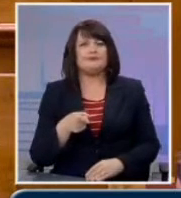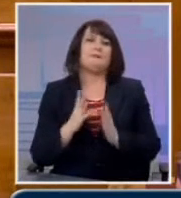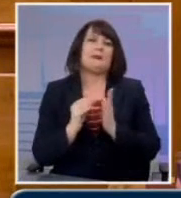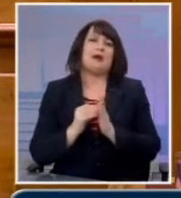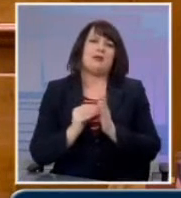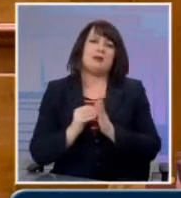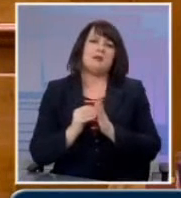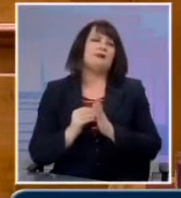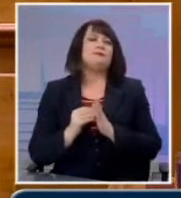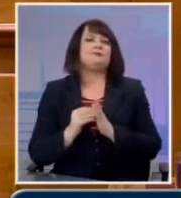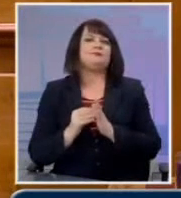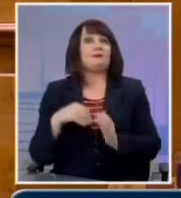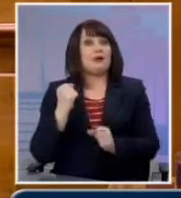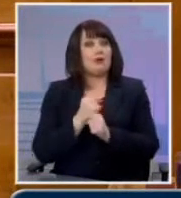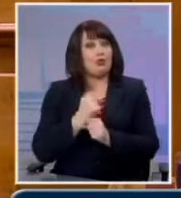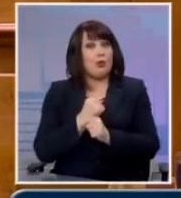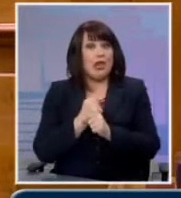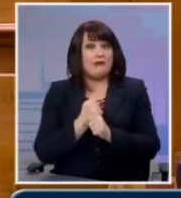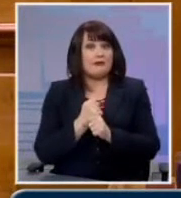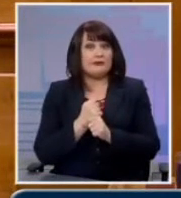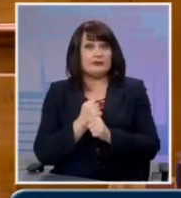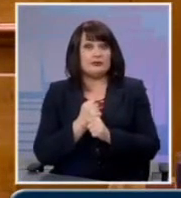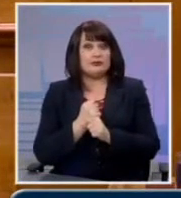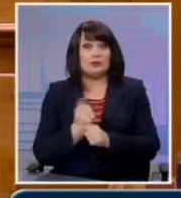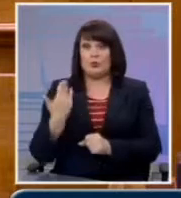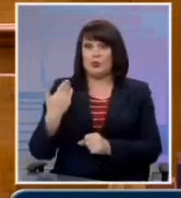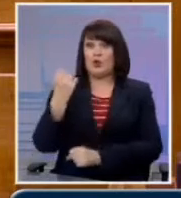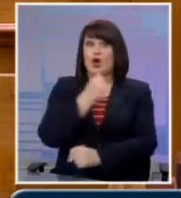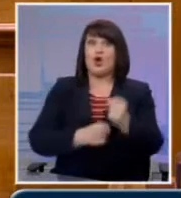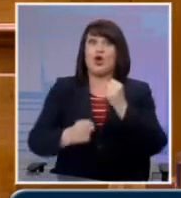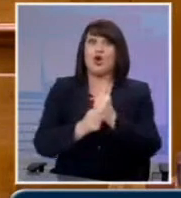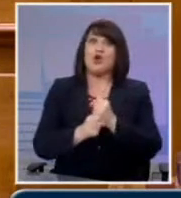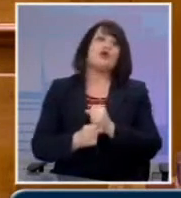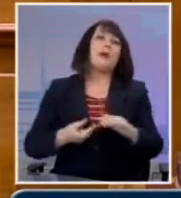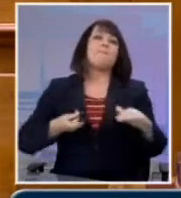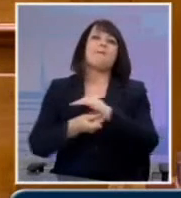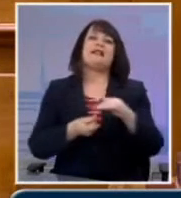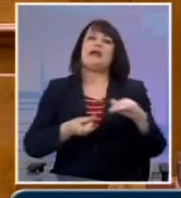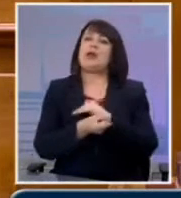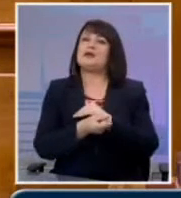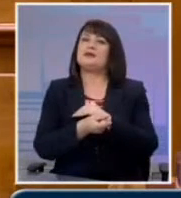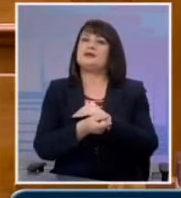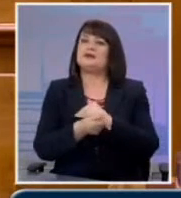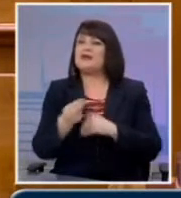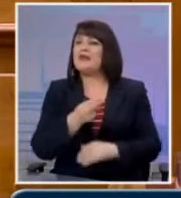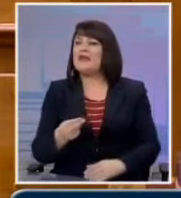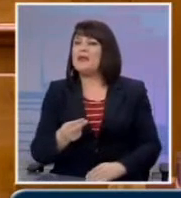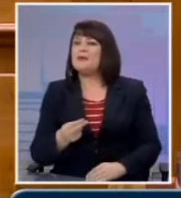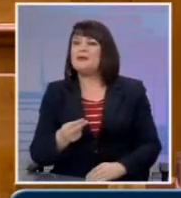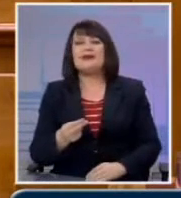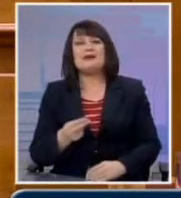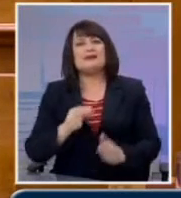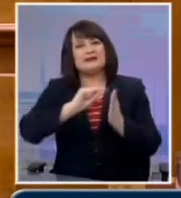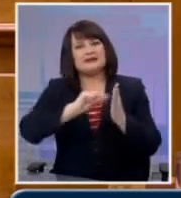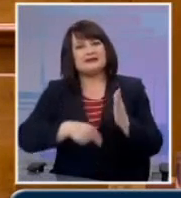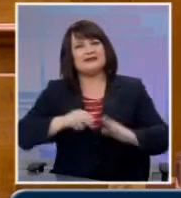Οι αστυνομικοί οι οποίοι εργάζονται ιδίως τα τελευταία χρόνια για το θέμα της μεταναστεύσεως. Αλήθεια, η σύμβαση του ΝΑΤΟ